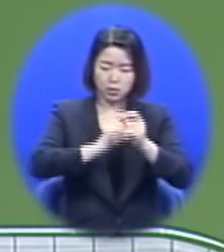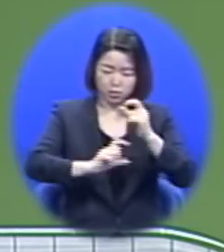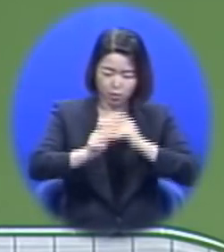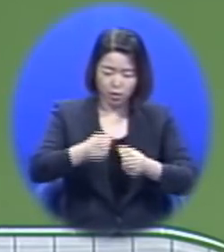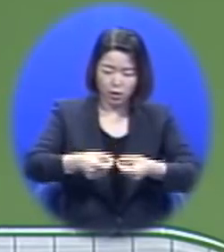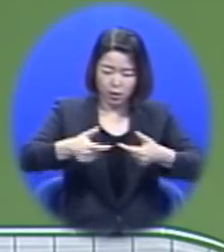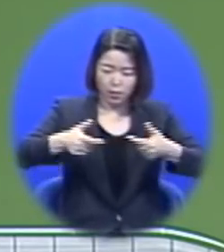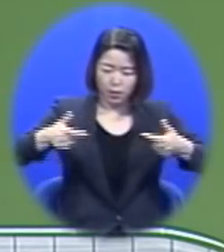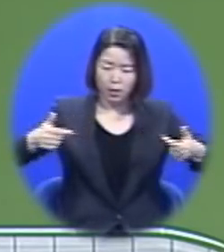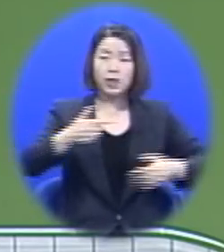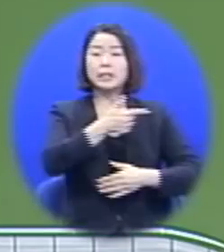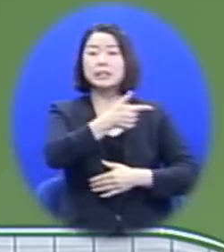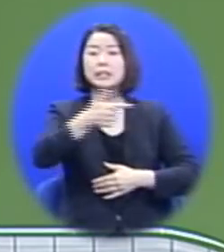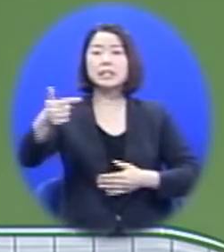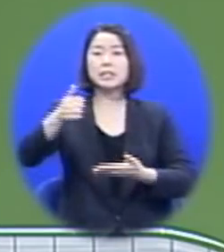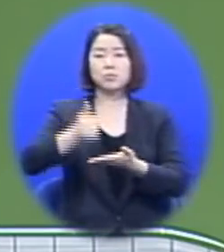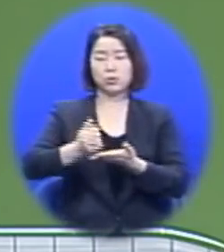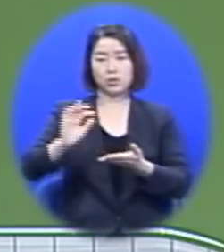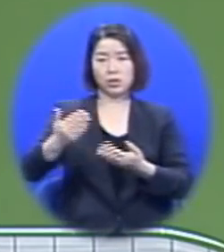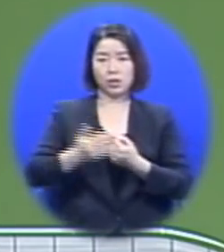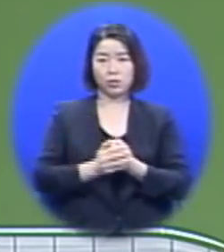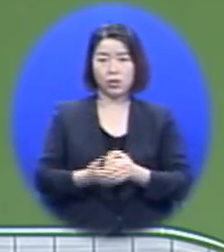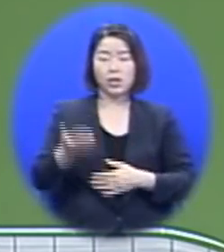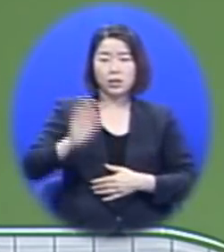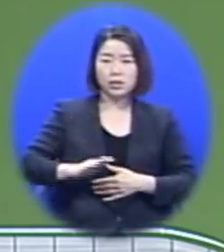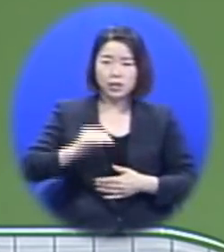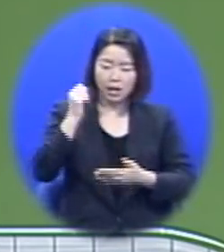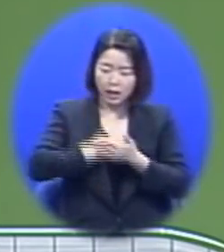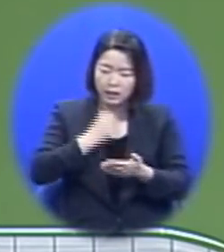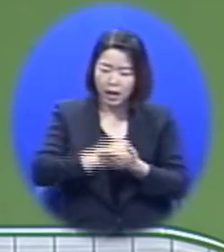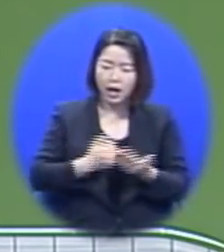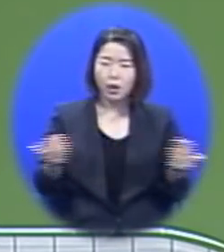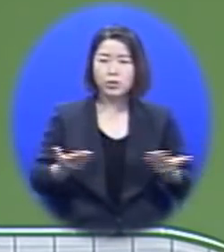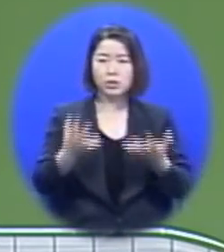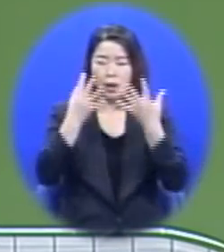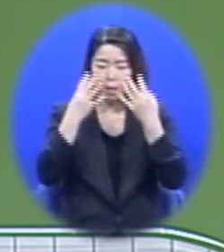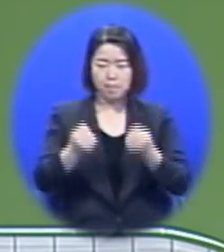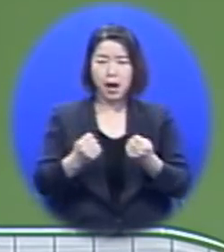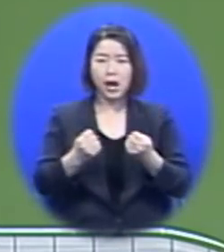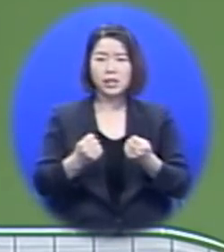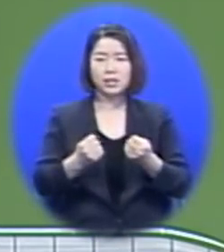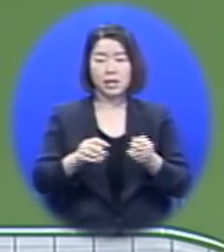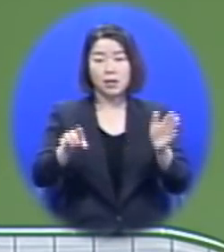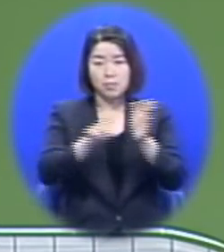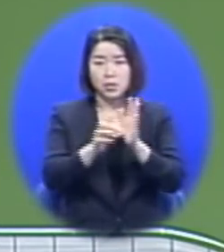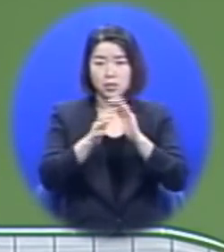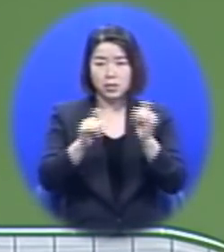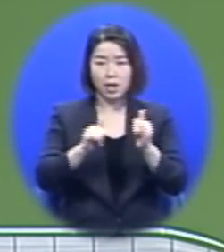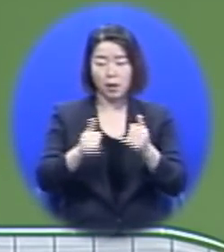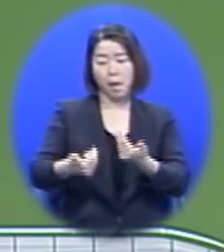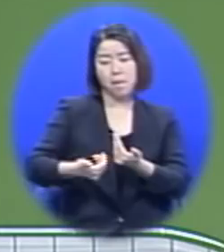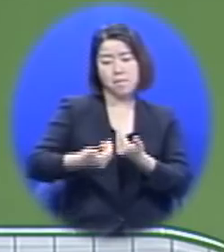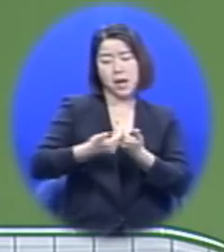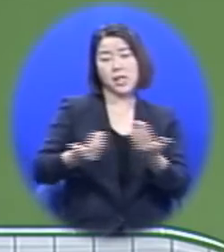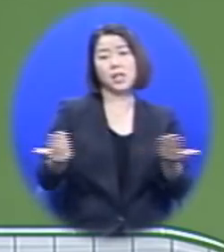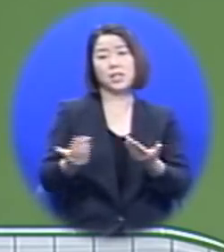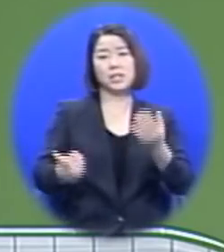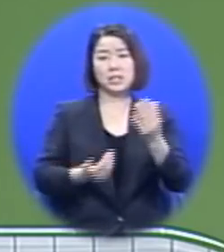겁니다. 그런데 참 안타까운 것은 많은 그리스도인들에게 정반대 현상이 일어나고 있다는